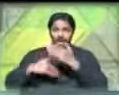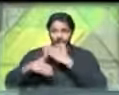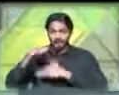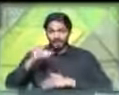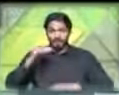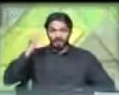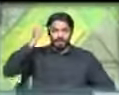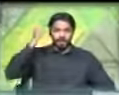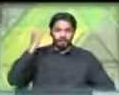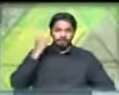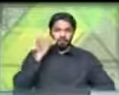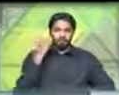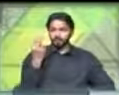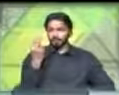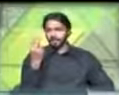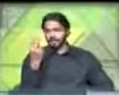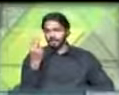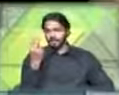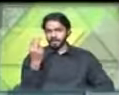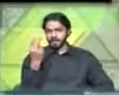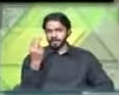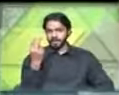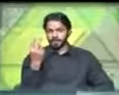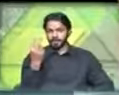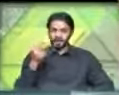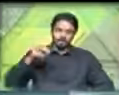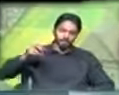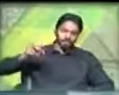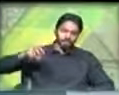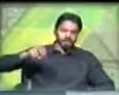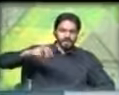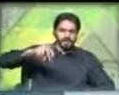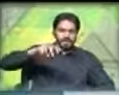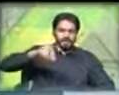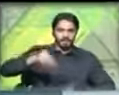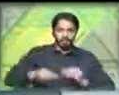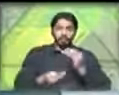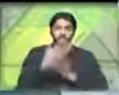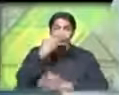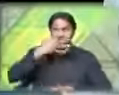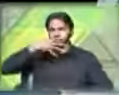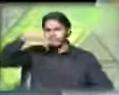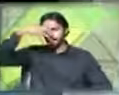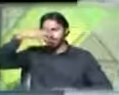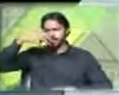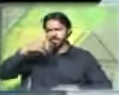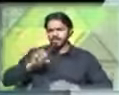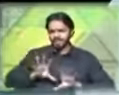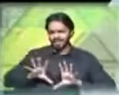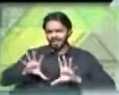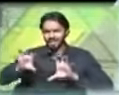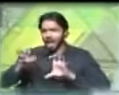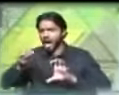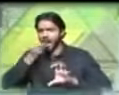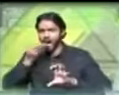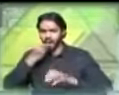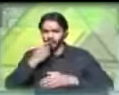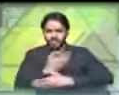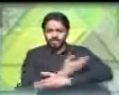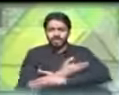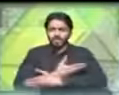بينما امرأتان تمشيان إذ عدا الذئب فأخذ أحد هذين الطفلين. تمام.